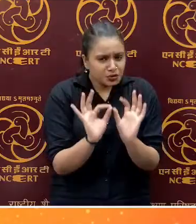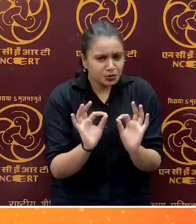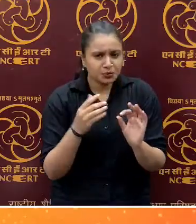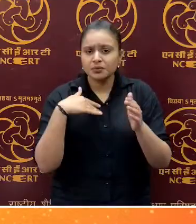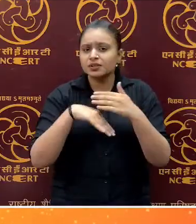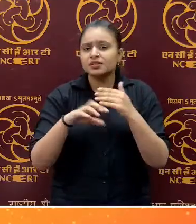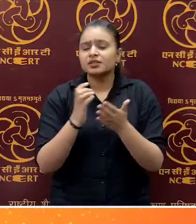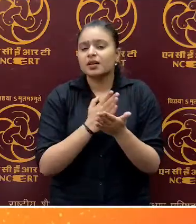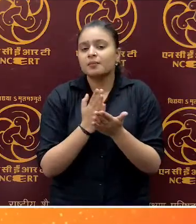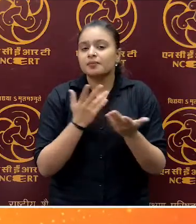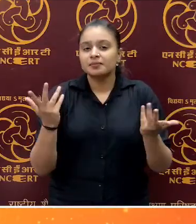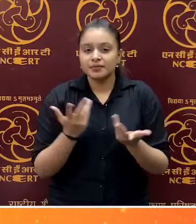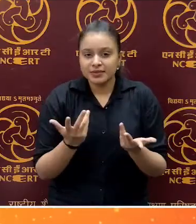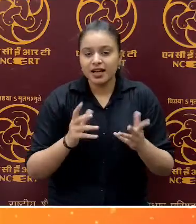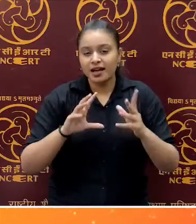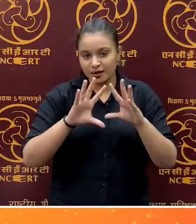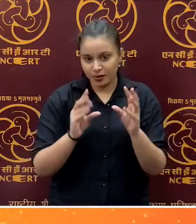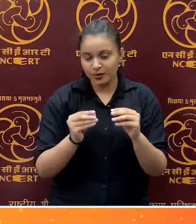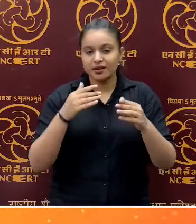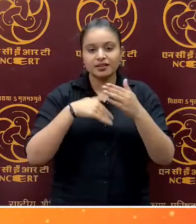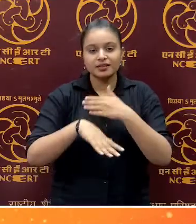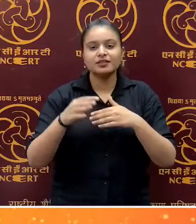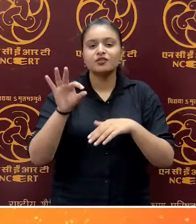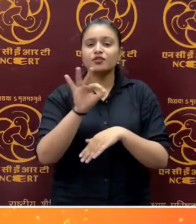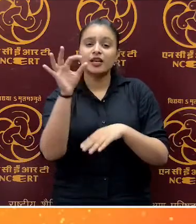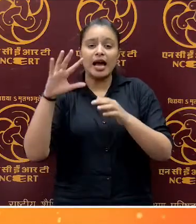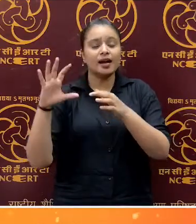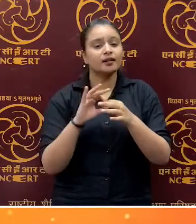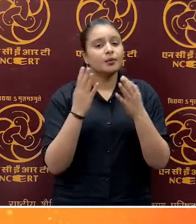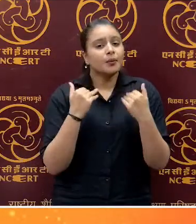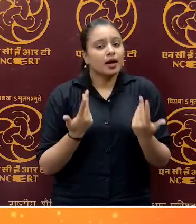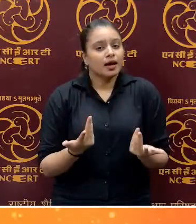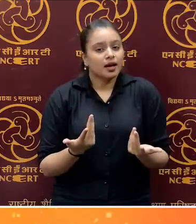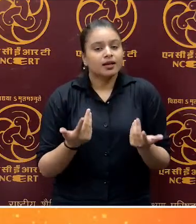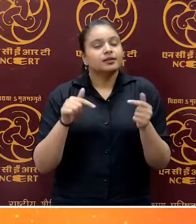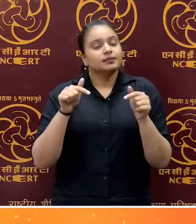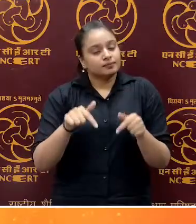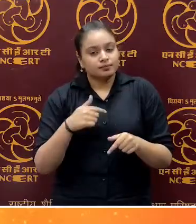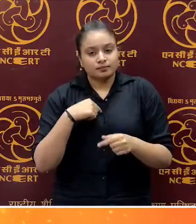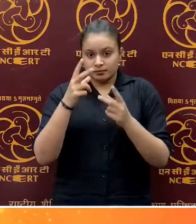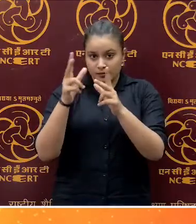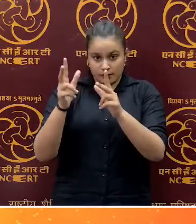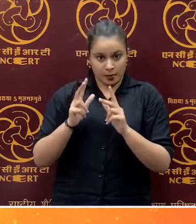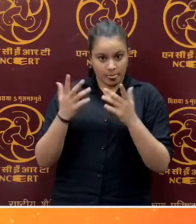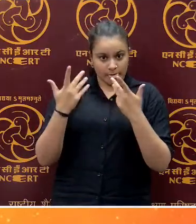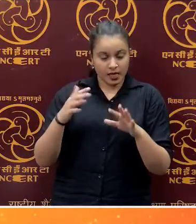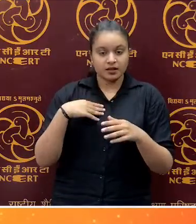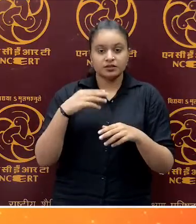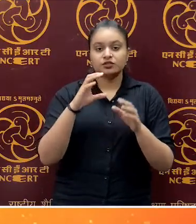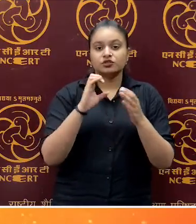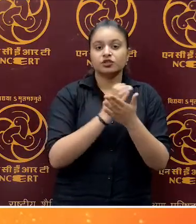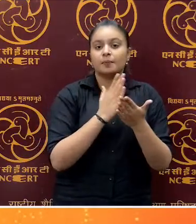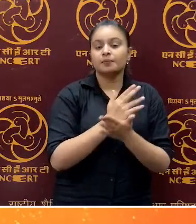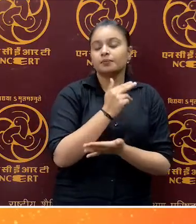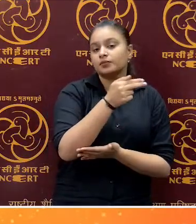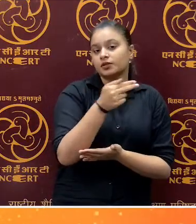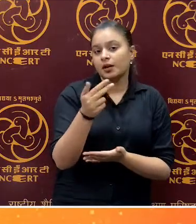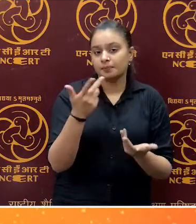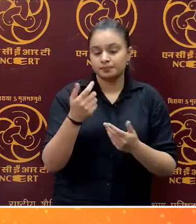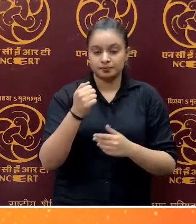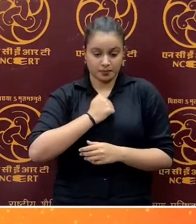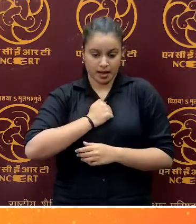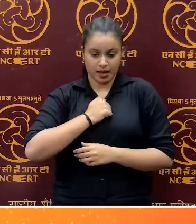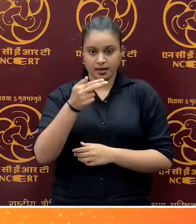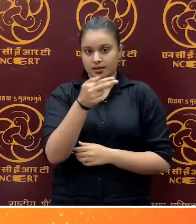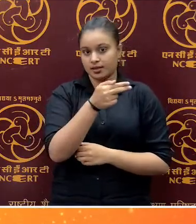in the chapter? What it has got to do with the fly? So, Harpreet, जैसा आपने बताया कि हमारे चैप्टर का नाम है My Name. Yeah. Harpreet,